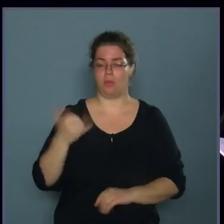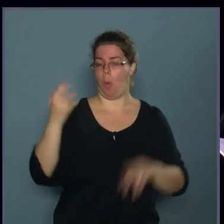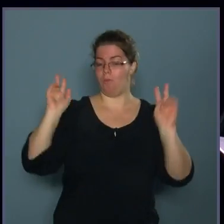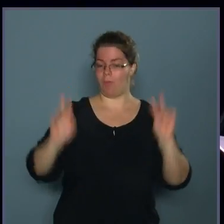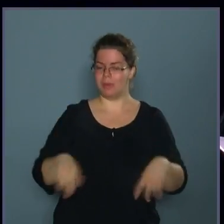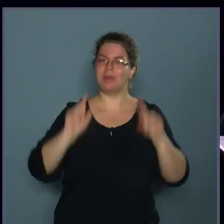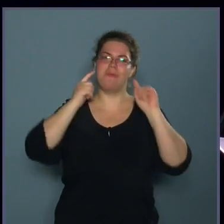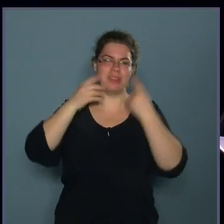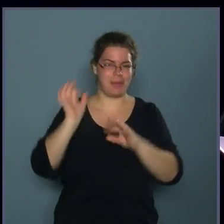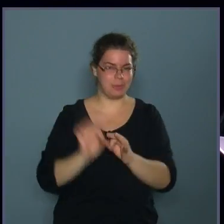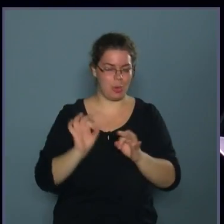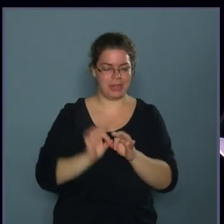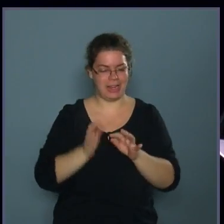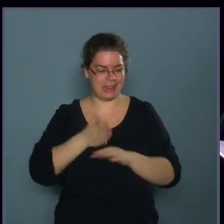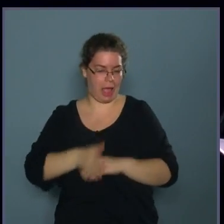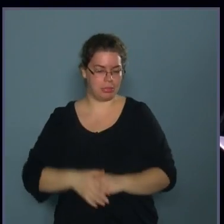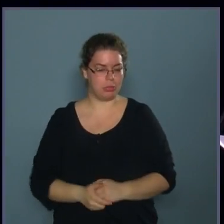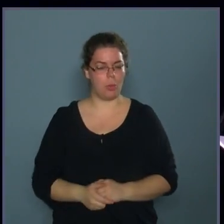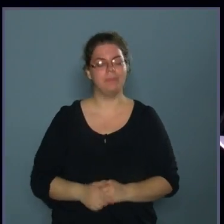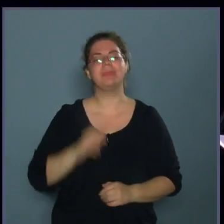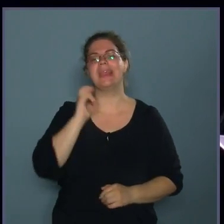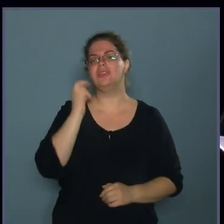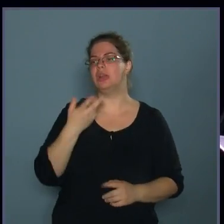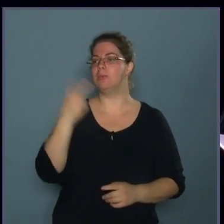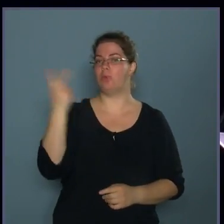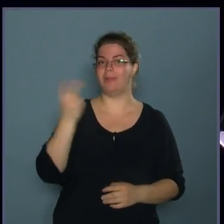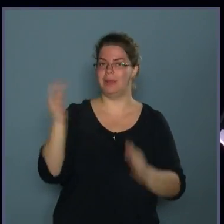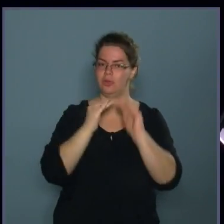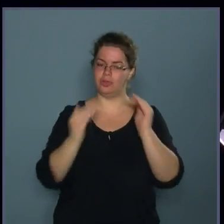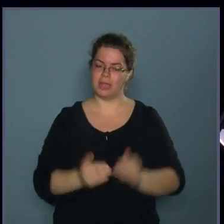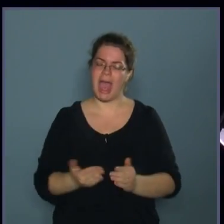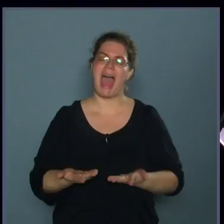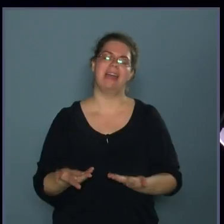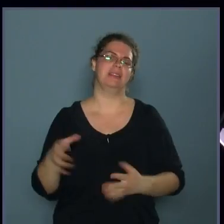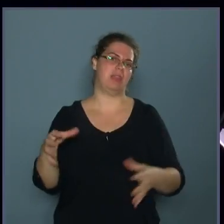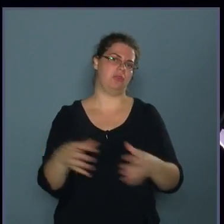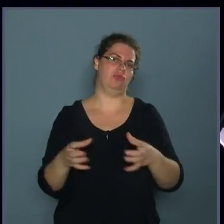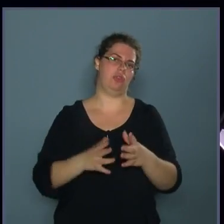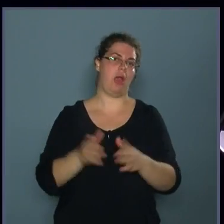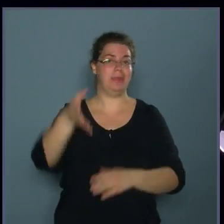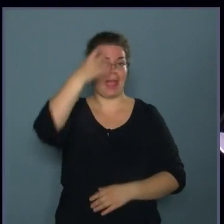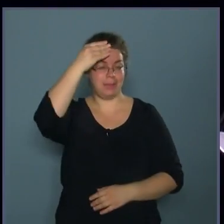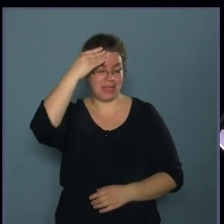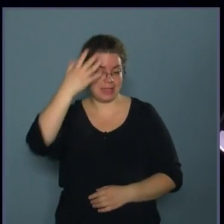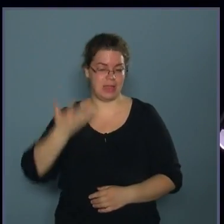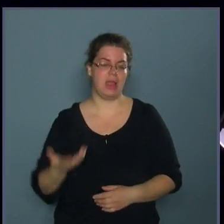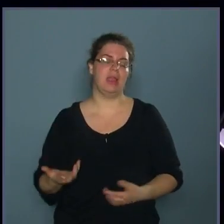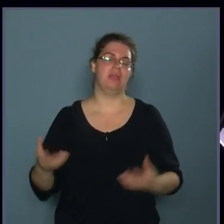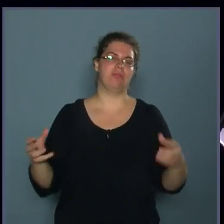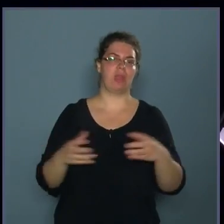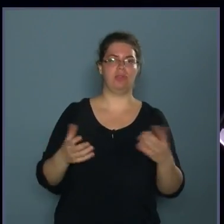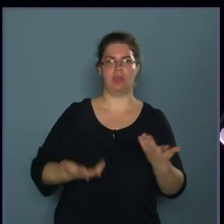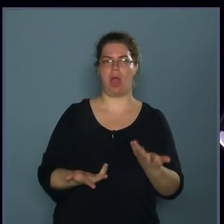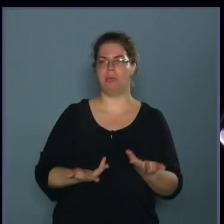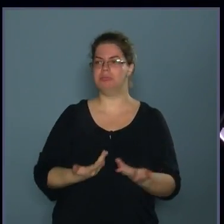valószínűleg vidám történeteken túl, a Csili Művelődési Ház társadalmi emlékeken, társadalmi küldetése